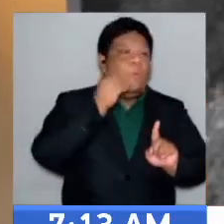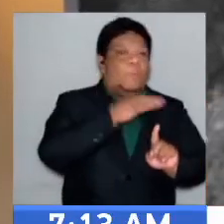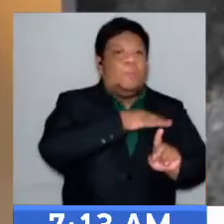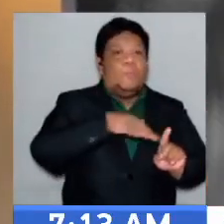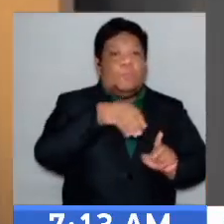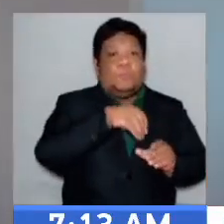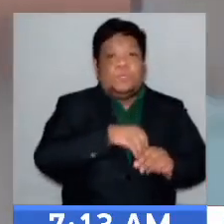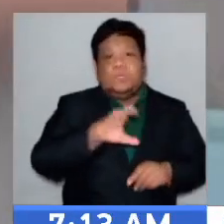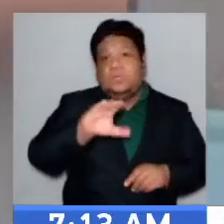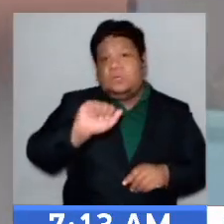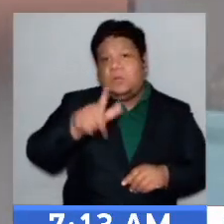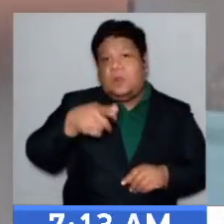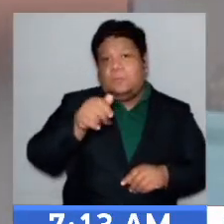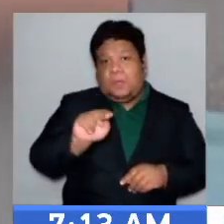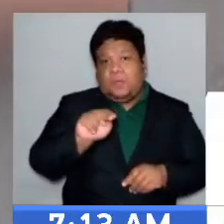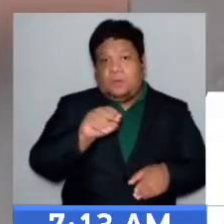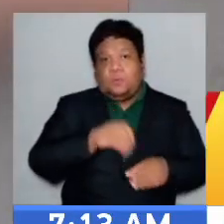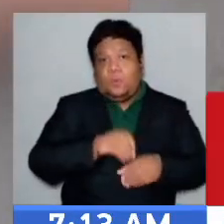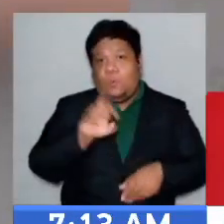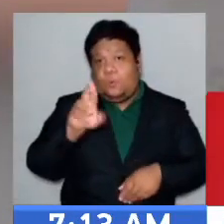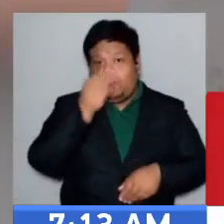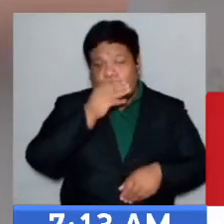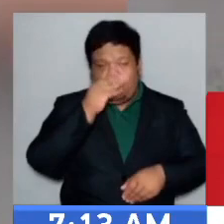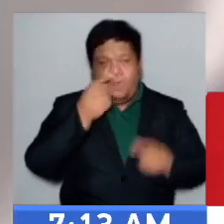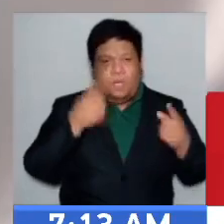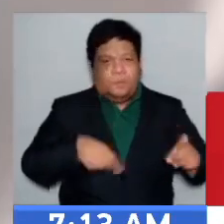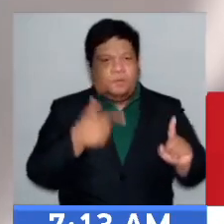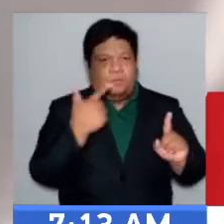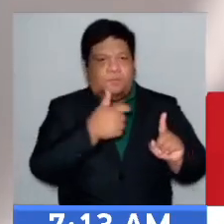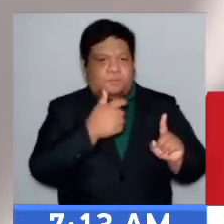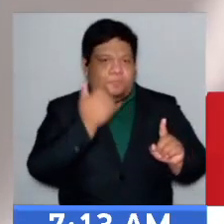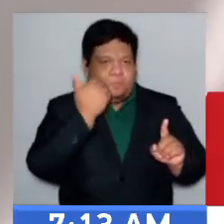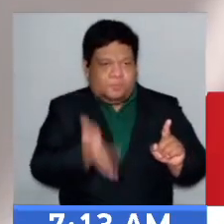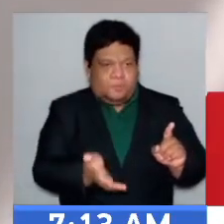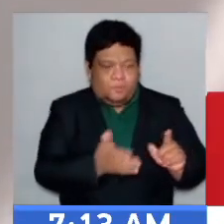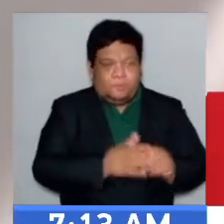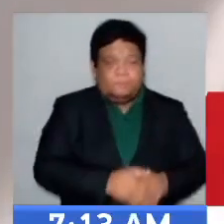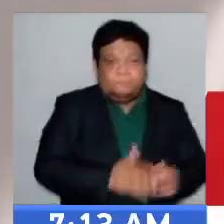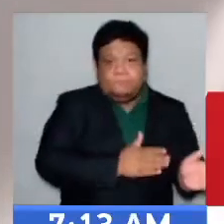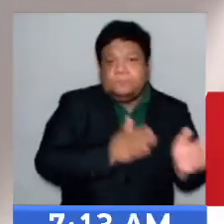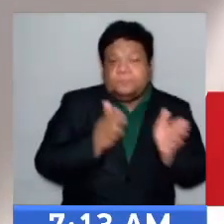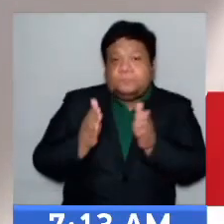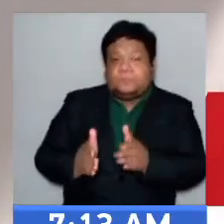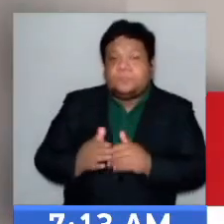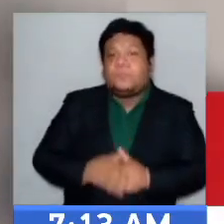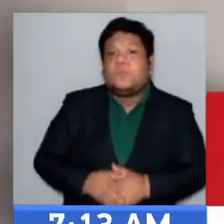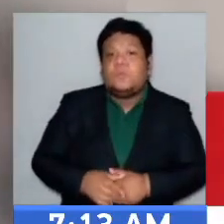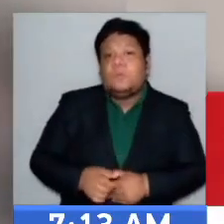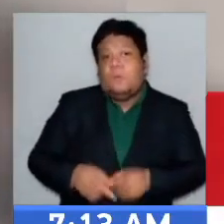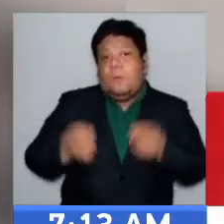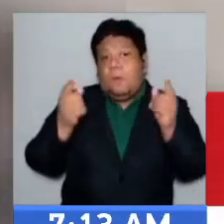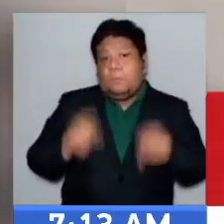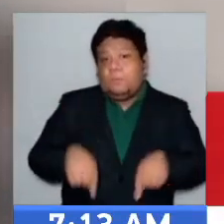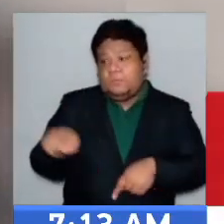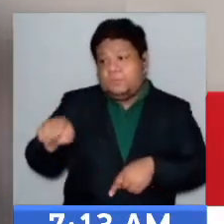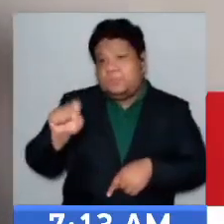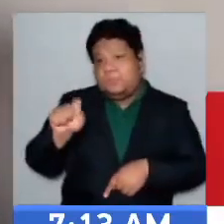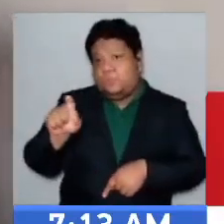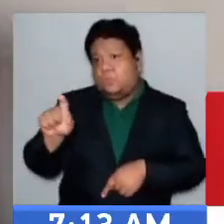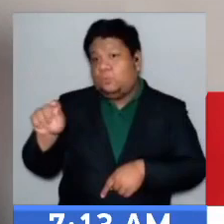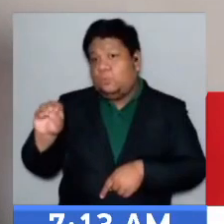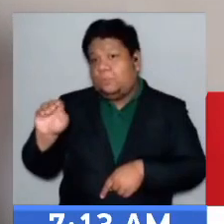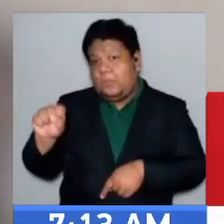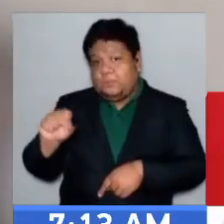Mindoro. Patay ang isang lalaki matapos bumangga ang minamanehong tricycle sa isang truck sa Santo Tomas,